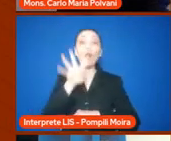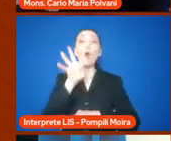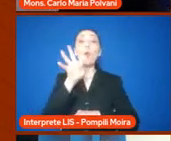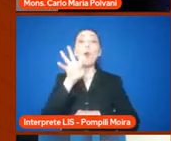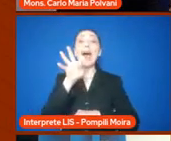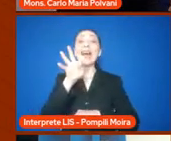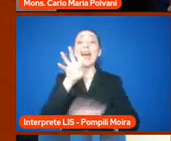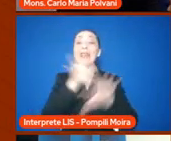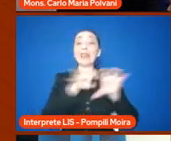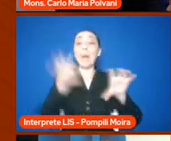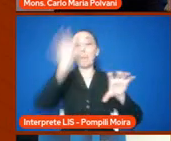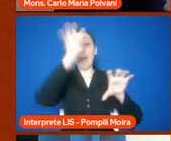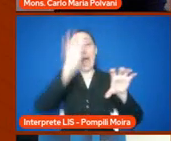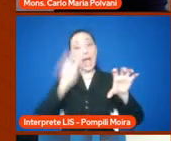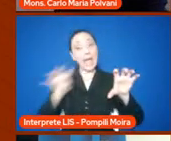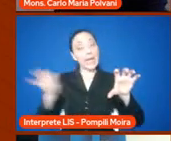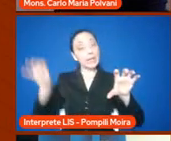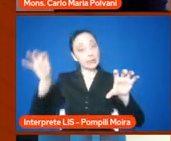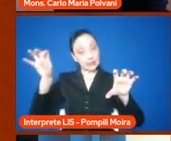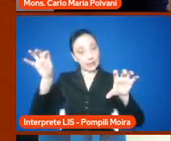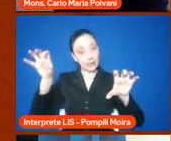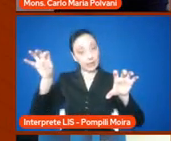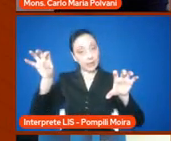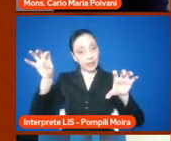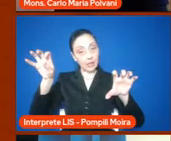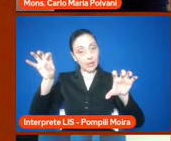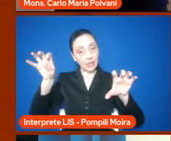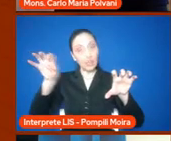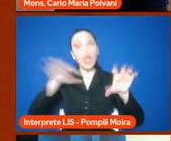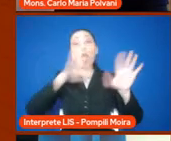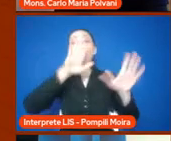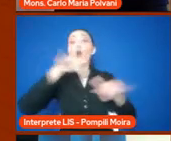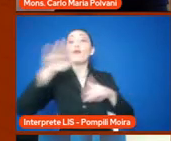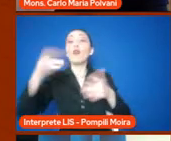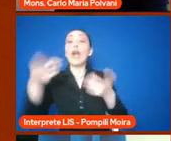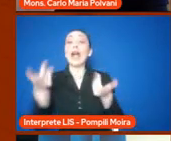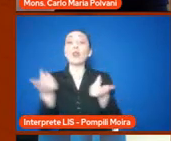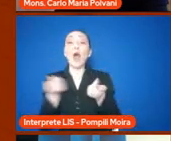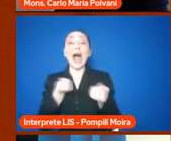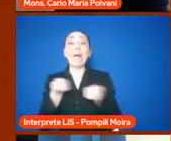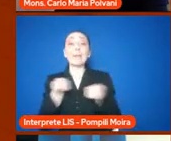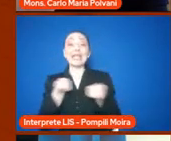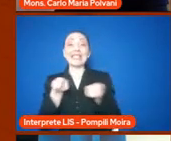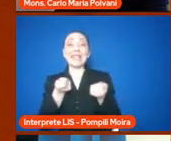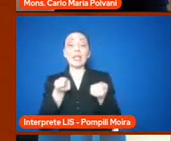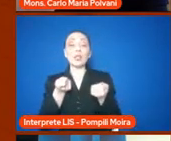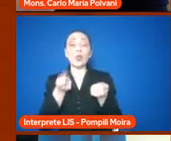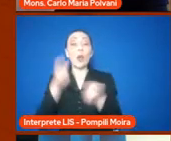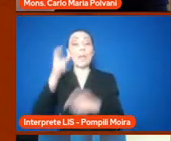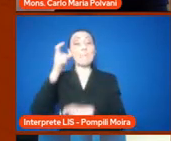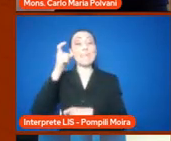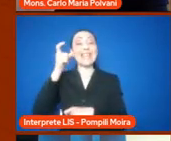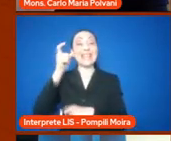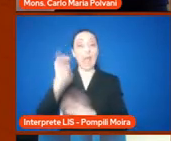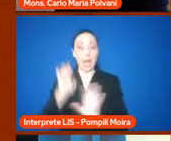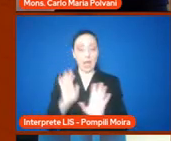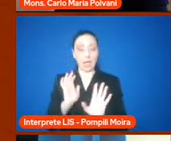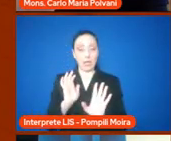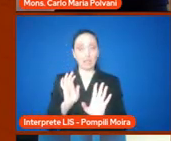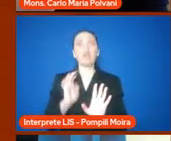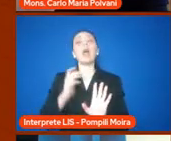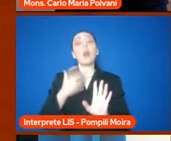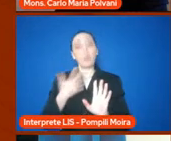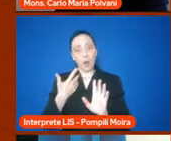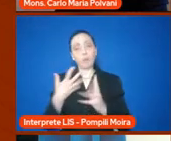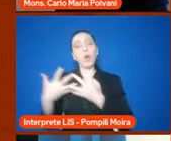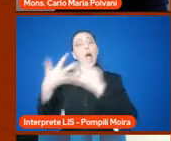in qualche modo convocato dall'amministrazione Biden, gli Stati Uniti hanno fatto un annuncio molto